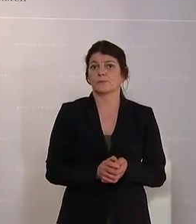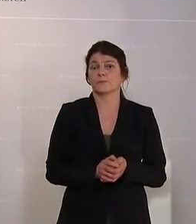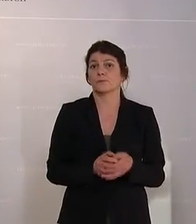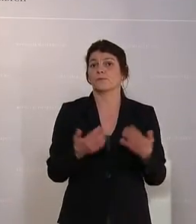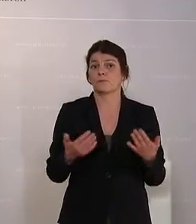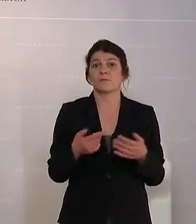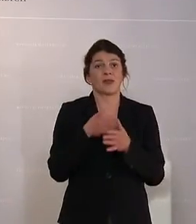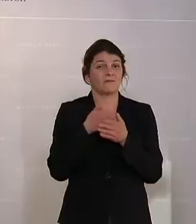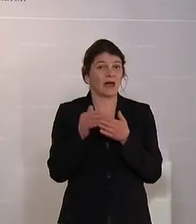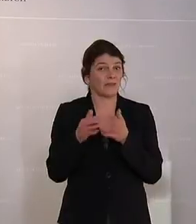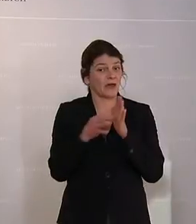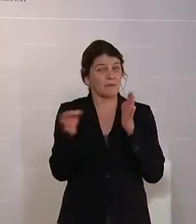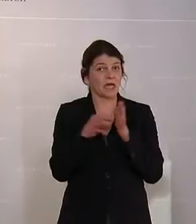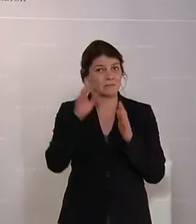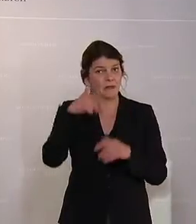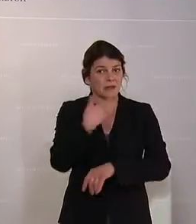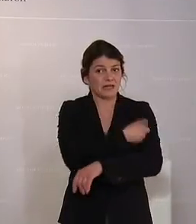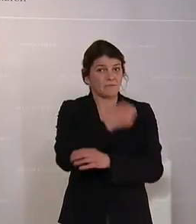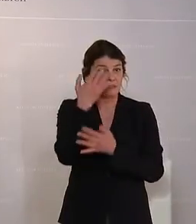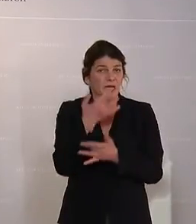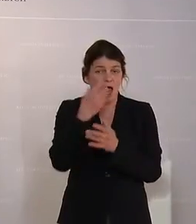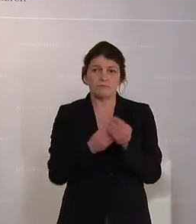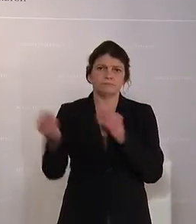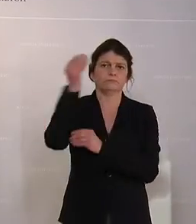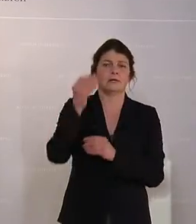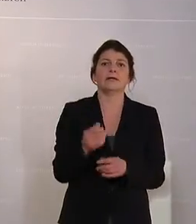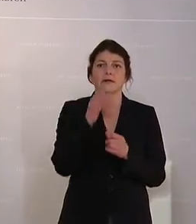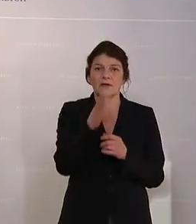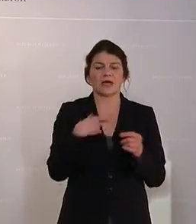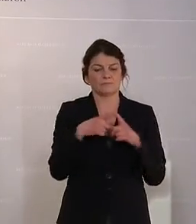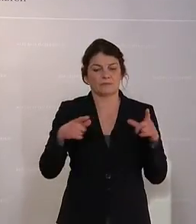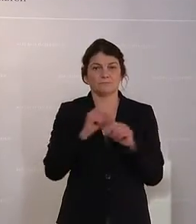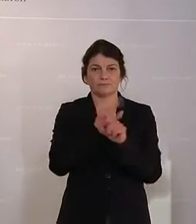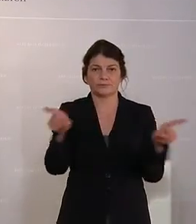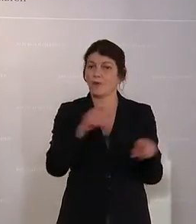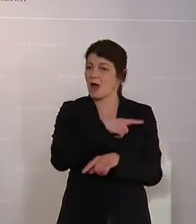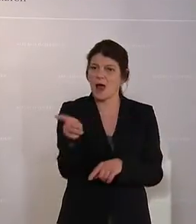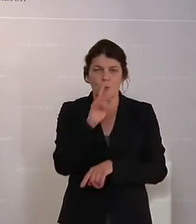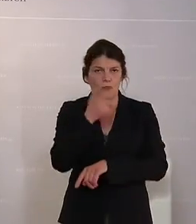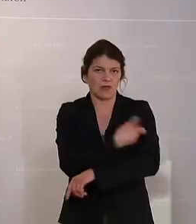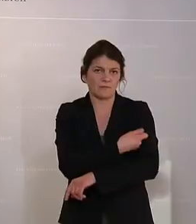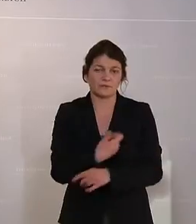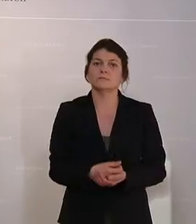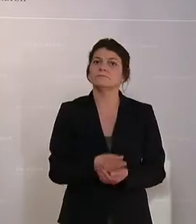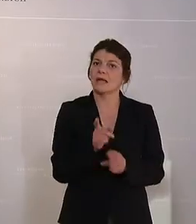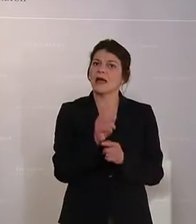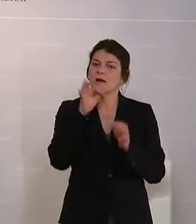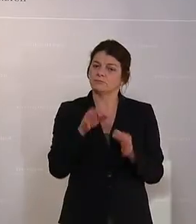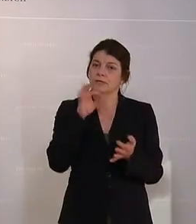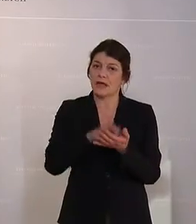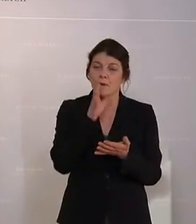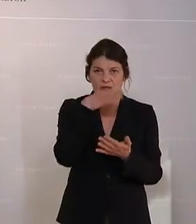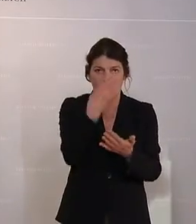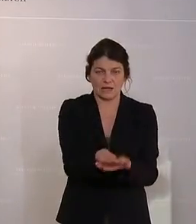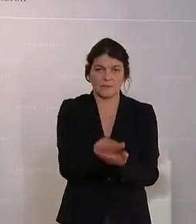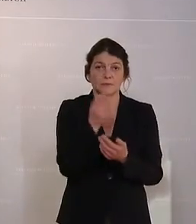Eine weitere Maßnahme, um die Impfquote zu erhöhen, ist das Schreiben an die Ungeimpften, in denen ihnen ein konkreter Termin angeboten